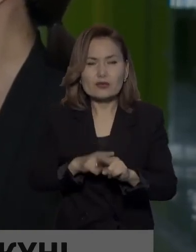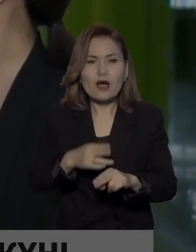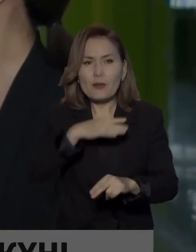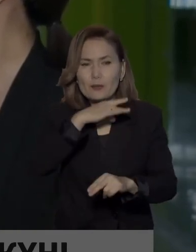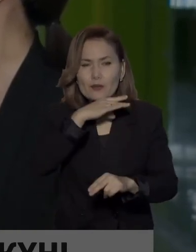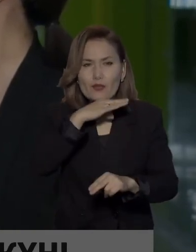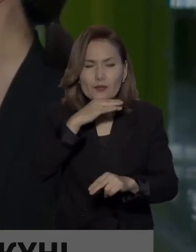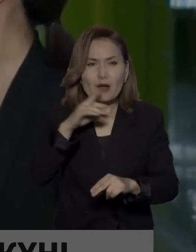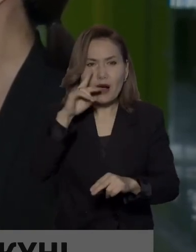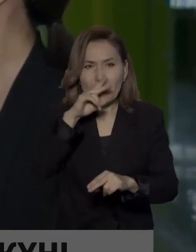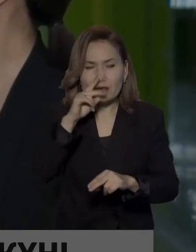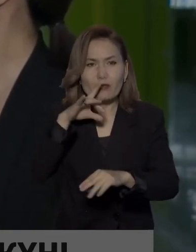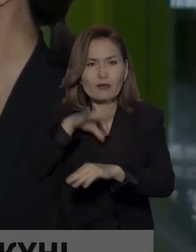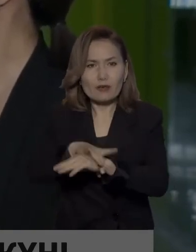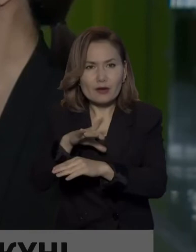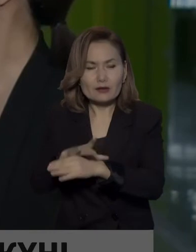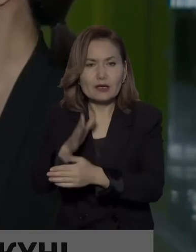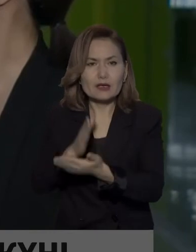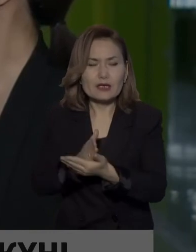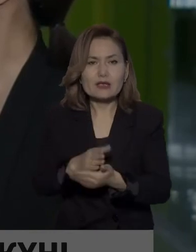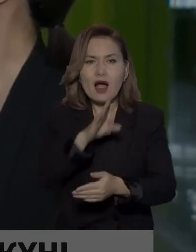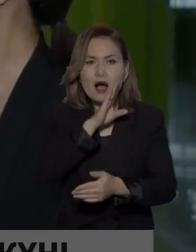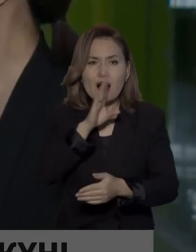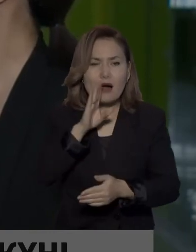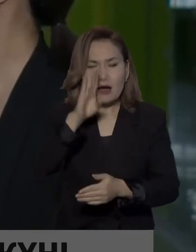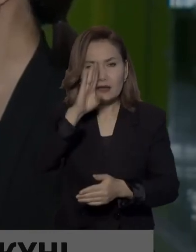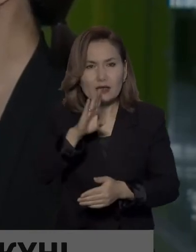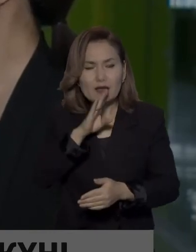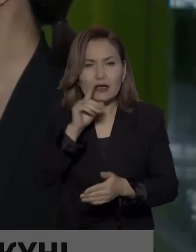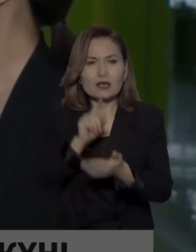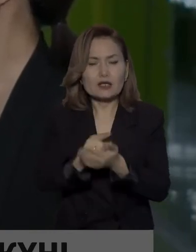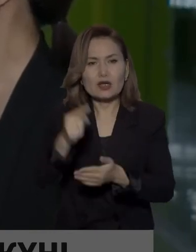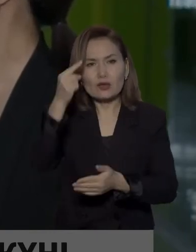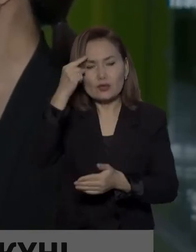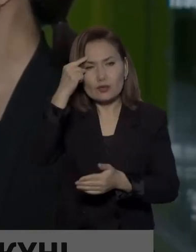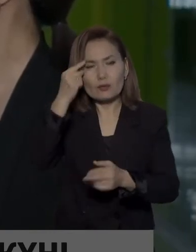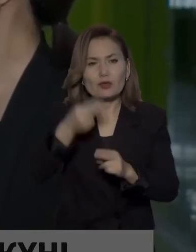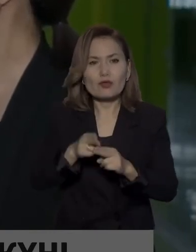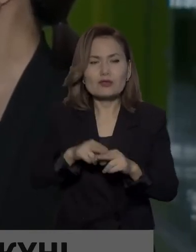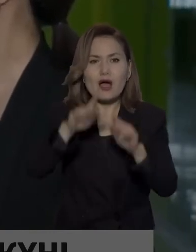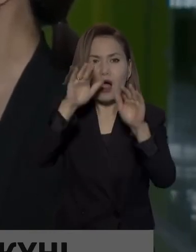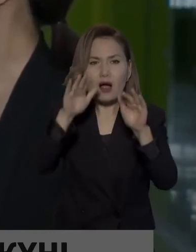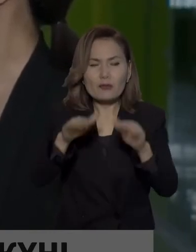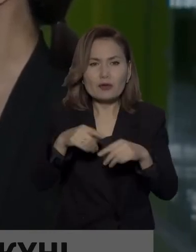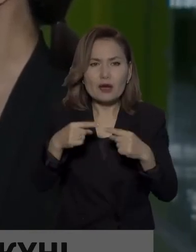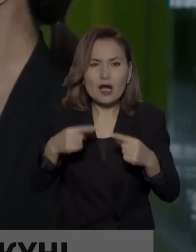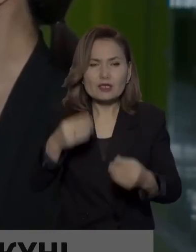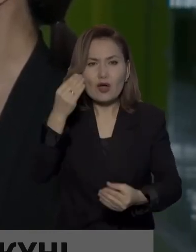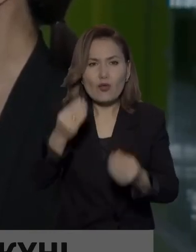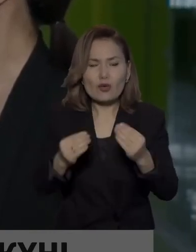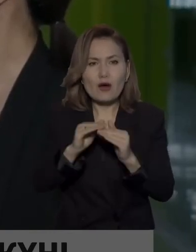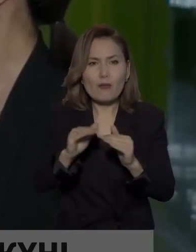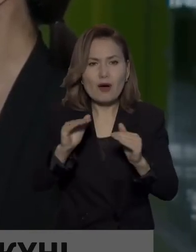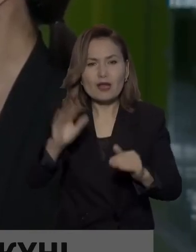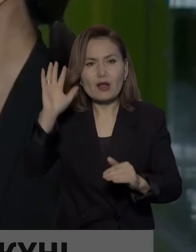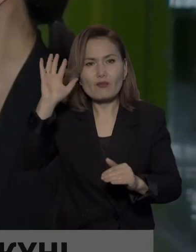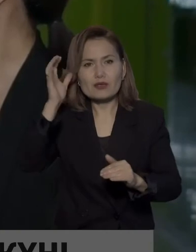алған сәттеріміздің бір әттегенай деген түсін осы көріп отқан сияқтымыз. Сондықтан да біз